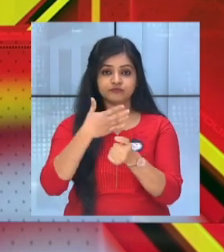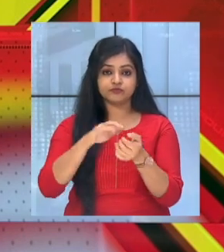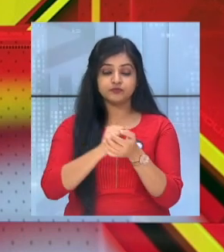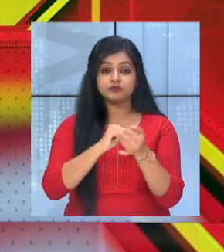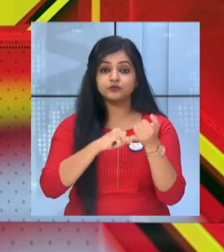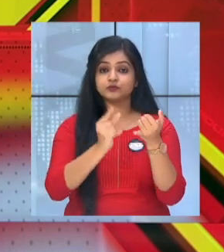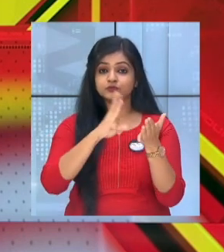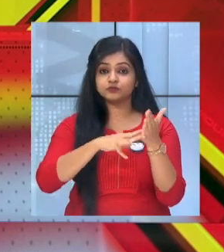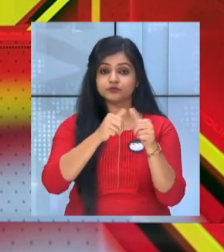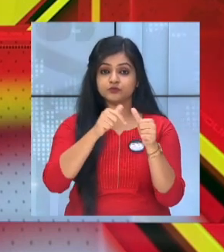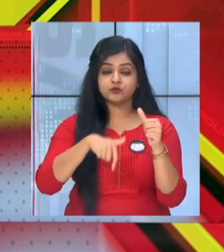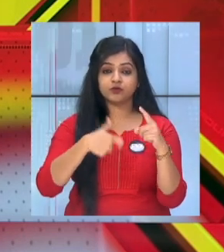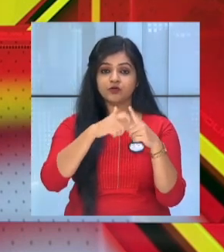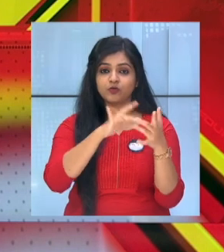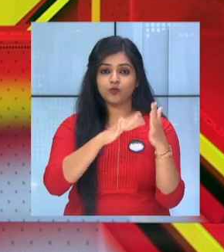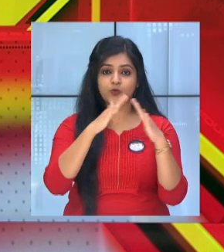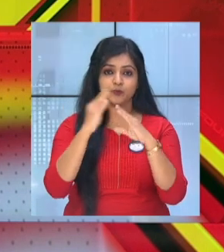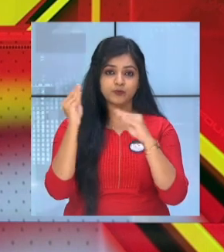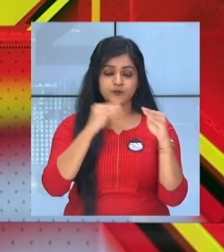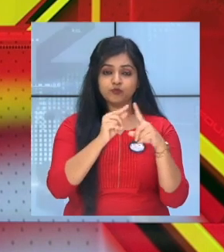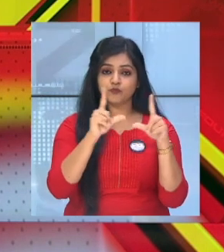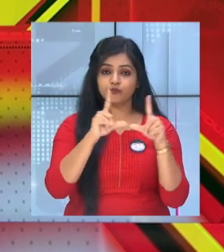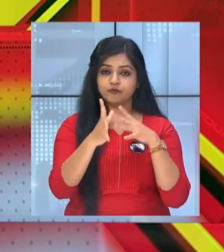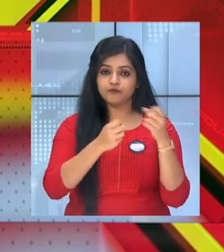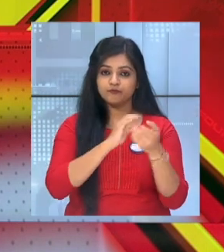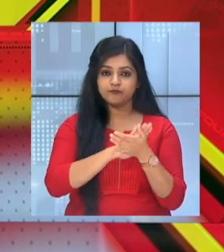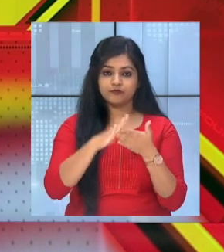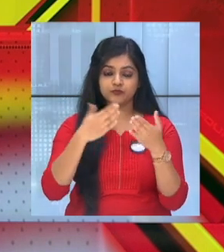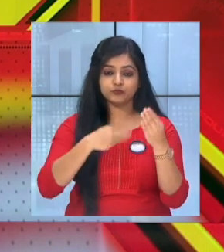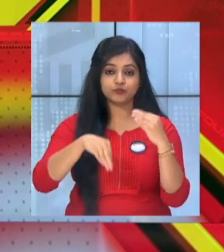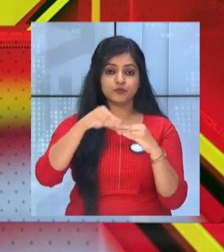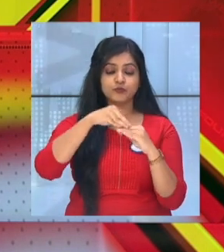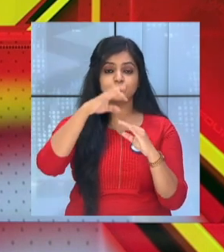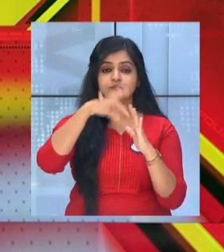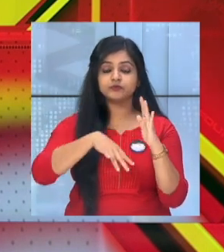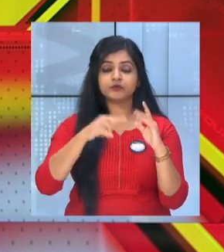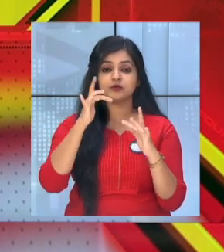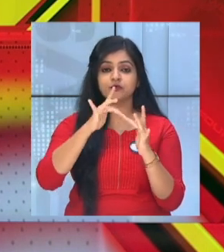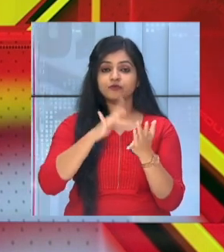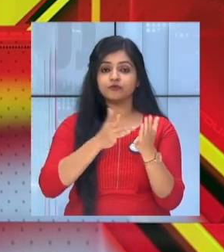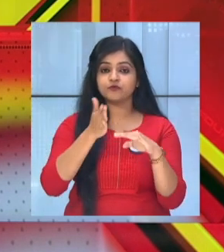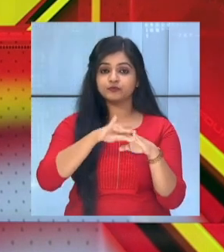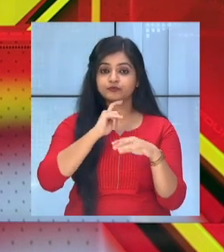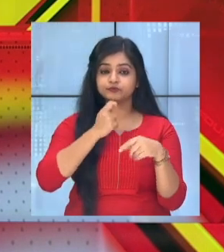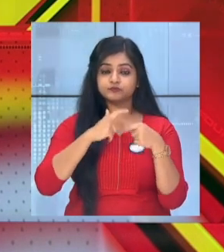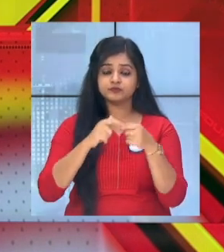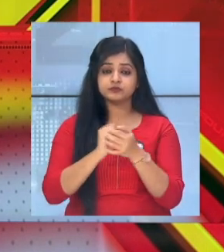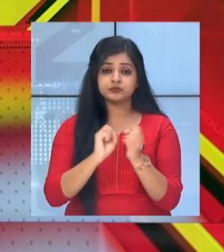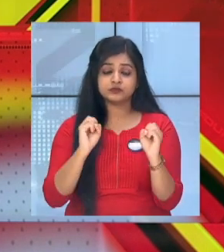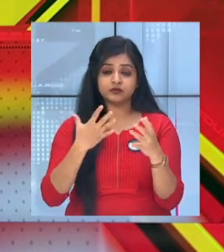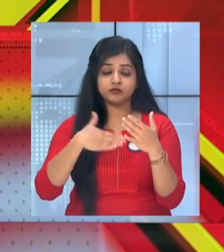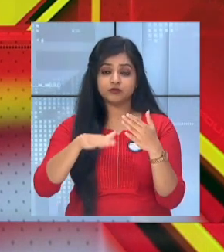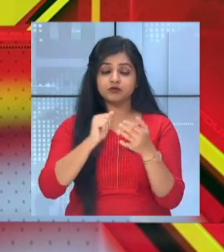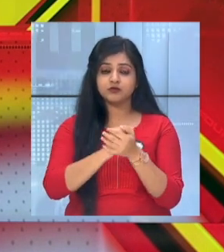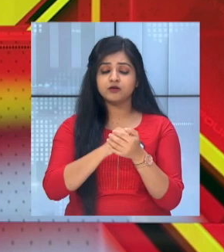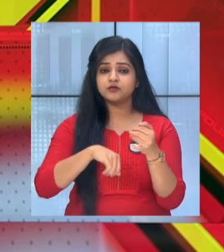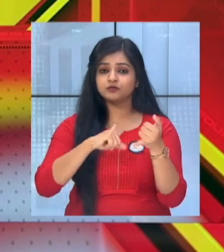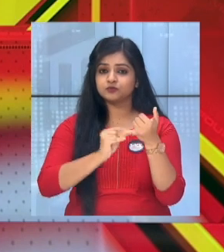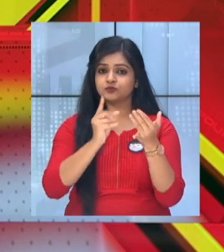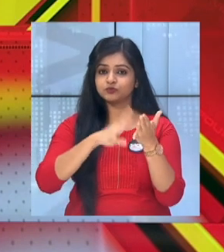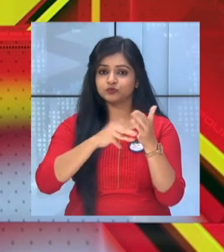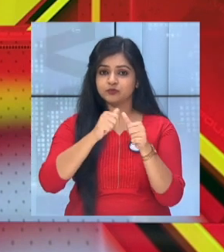സുമയെ കാഞ്ചിയാറിലെ വീട്ടിലെത്തിച്ച് തെളിവെടുപ്പ് നടത്തിയിരുന്നു. രാഹുൽ വിജയൻ ഇടുക്കിയിൽ നിന്ന് ചേരുന്നുണ്ട്. രാഹുൽ, തുടക്കം മുതൽ തന്നെ സുമയുടെ പങ്ക്